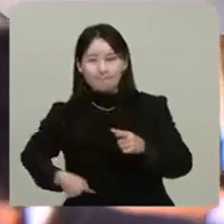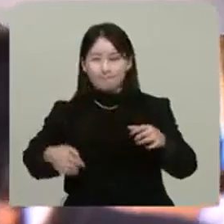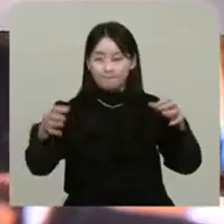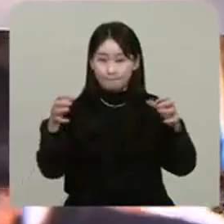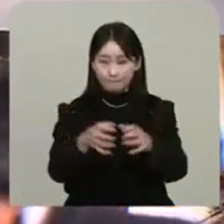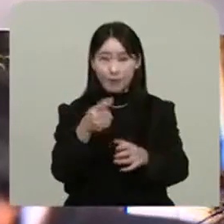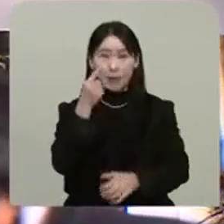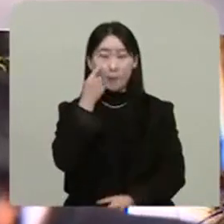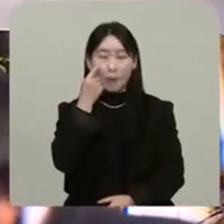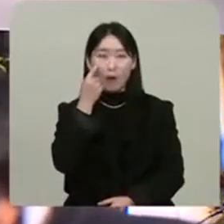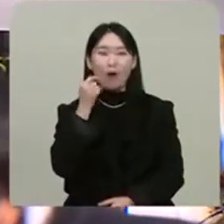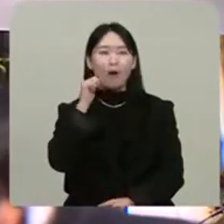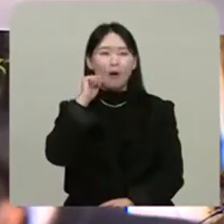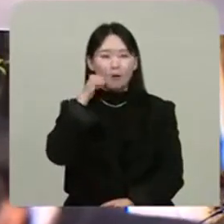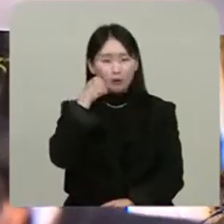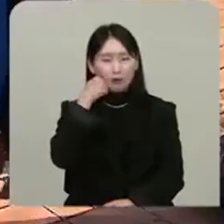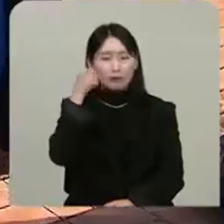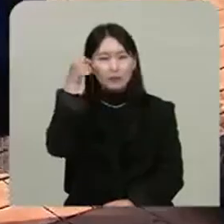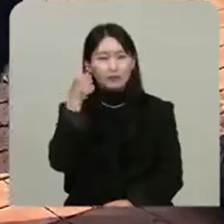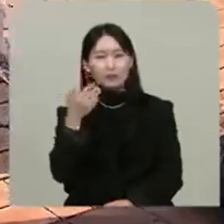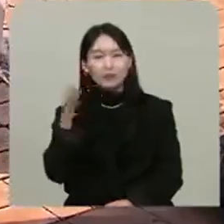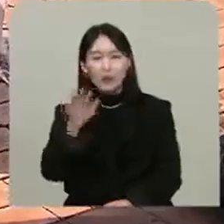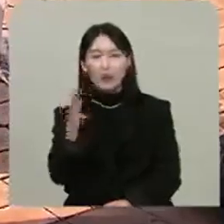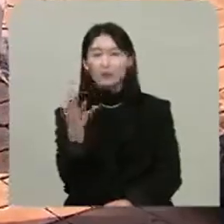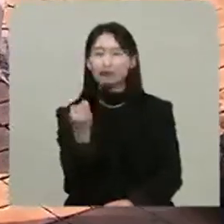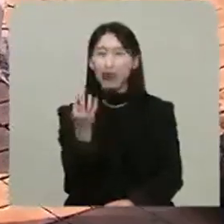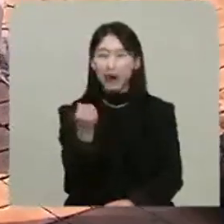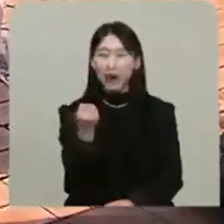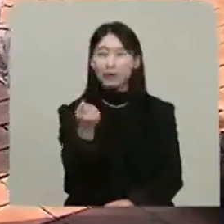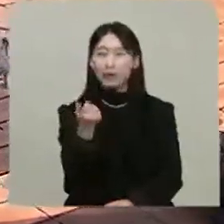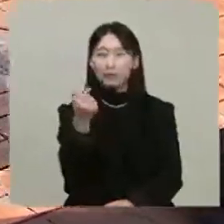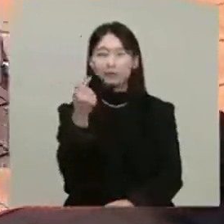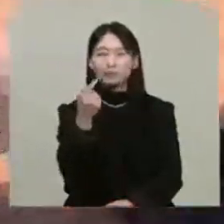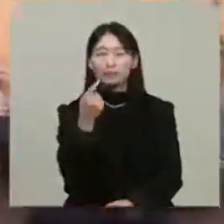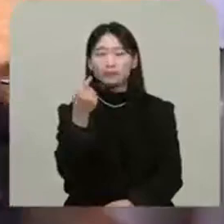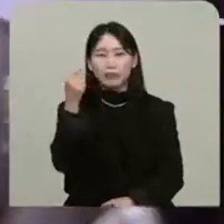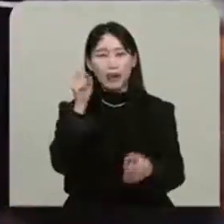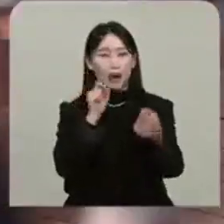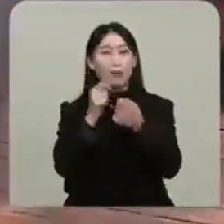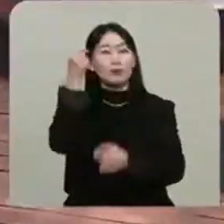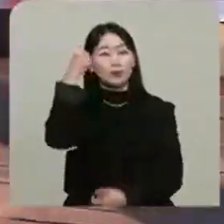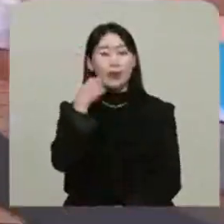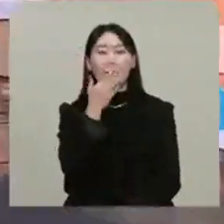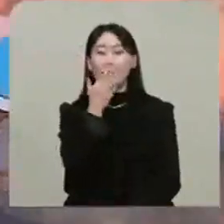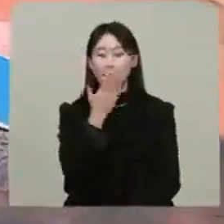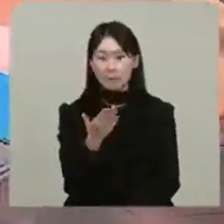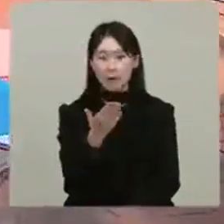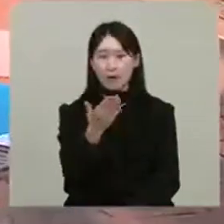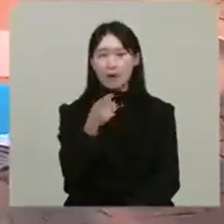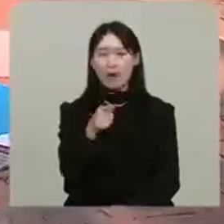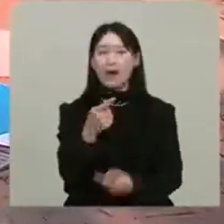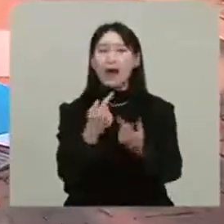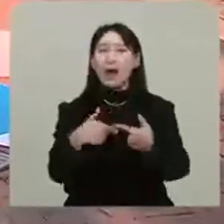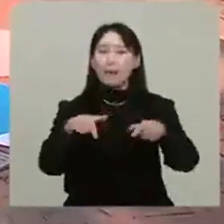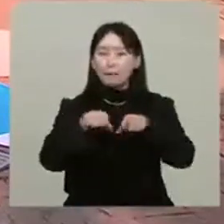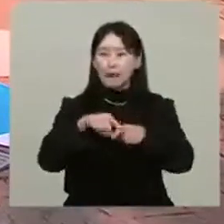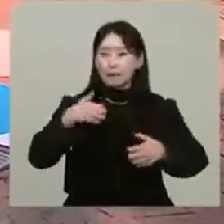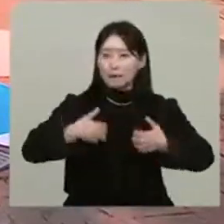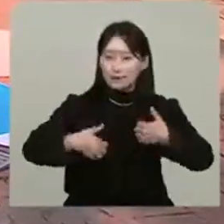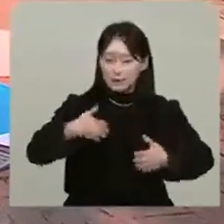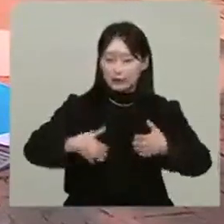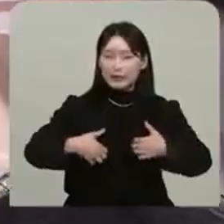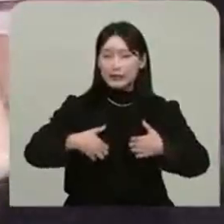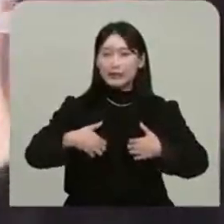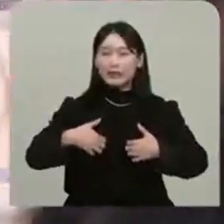수학이 어느새 친근하게 느껴집니다. 전북과학교육원이 함께 즐기며 스스로 생각하는 수학을 주제로 문을